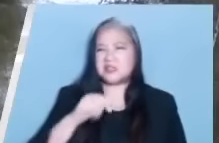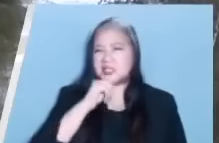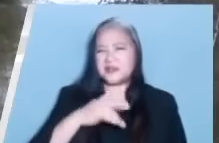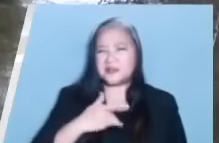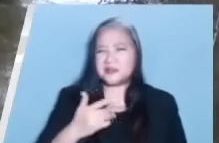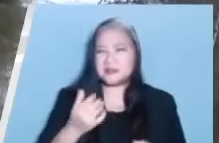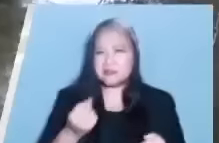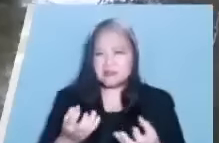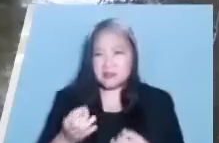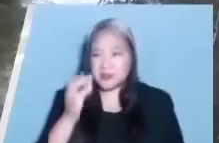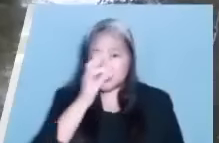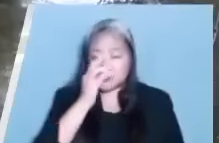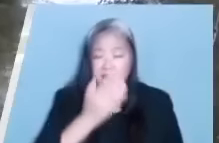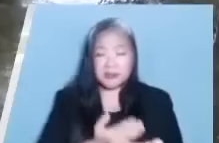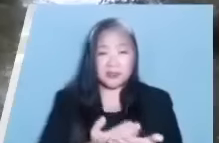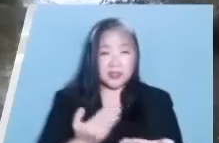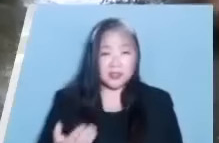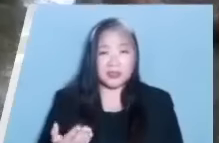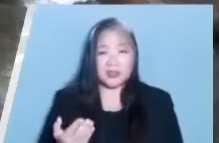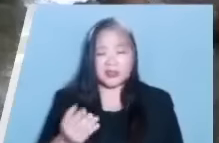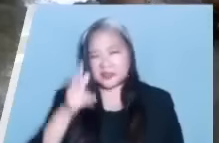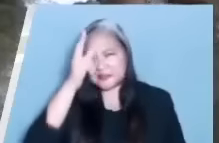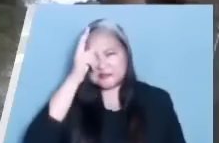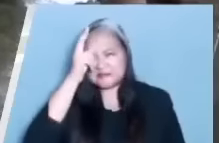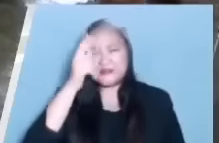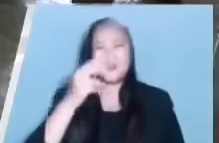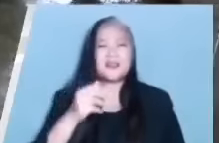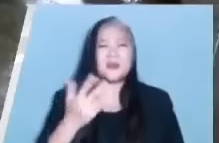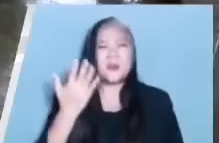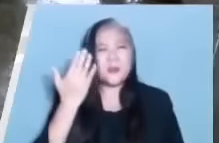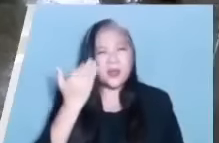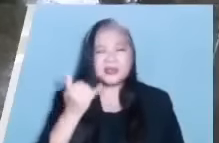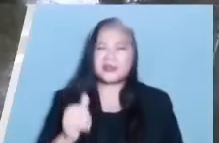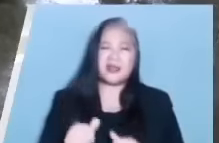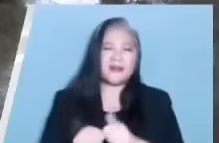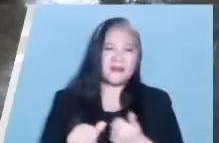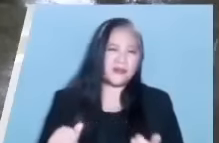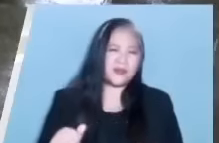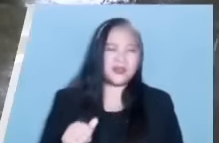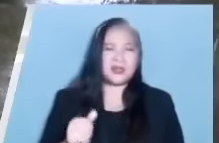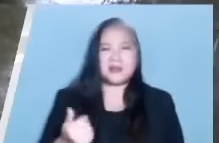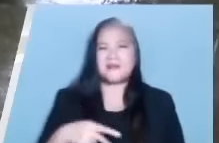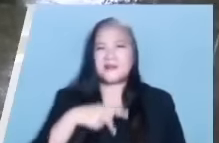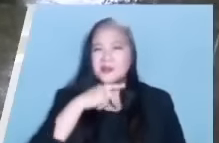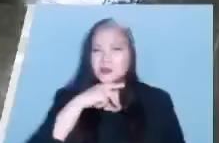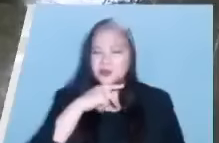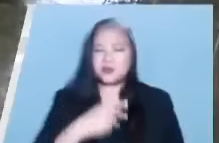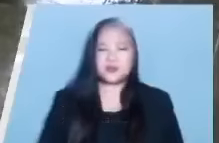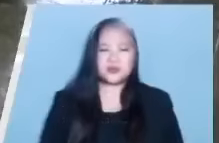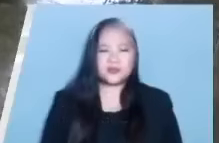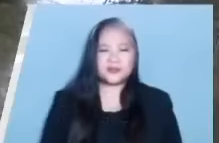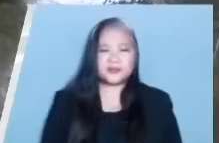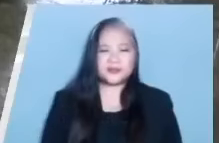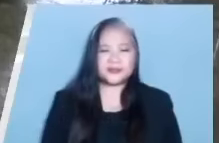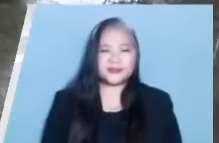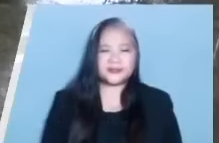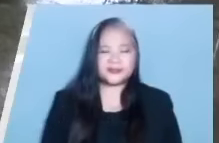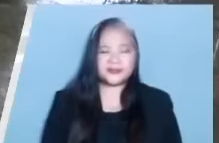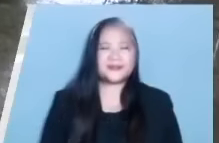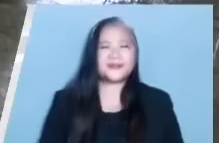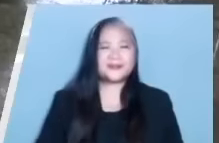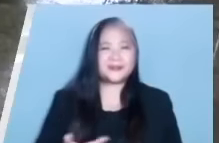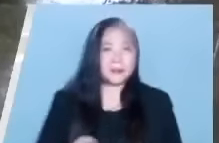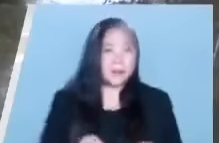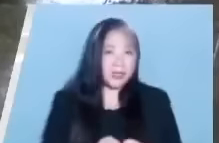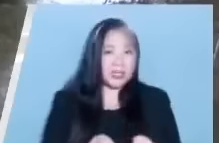Pinoy na bumibili ngayon ng manok dahil sa pag-iwas nila sa baboy. At yan ang unang balita mula rito sa Marikina.